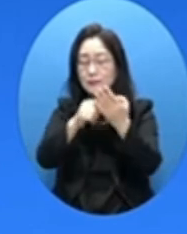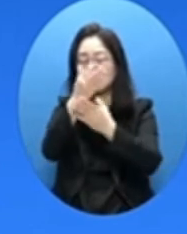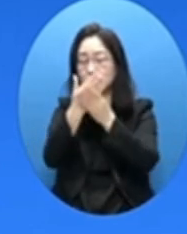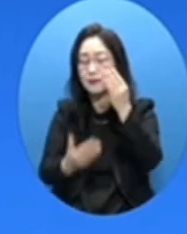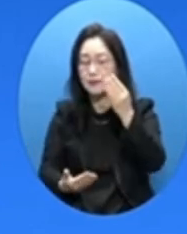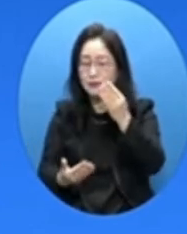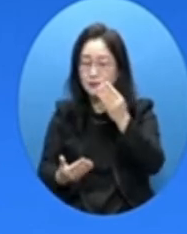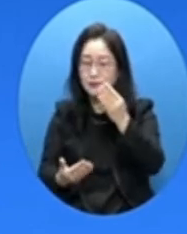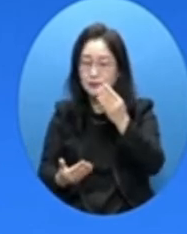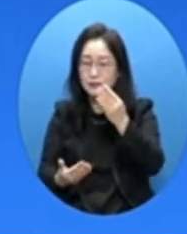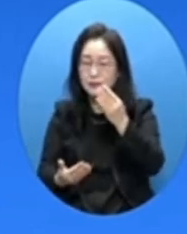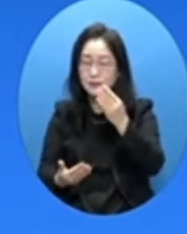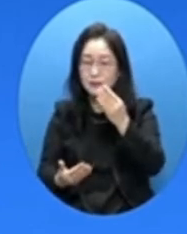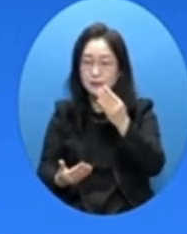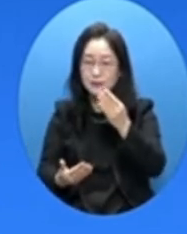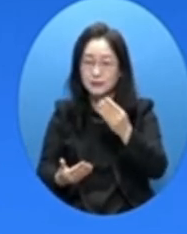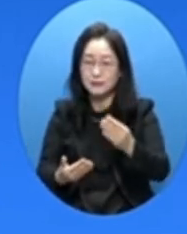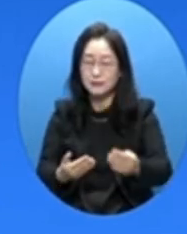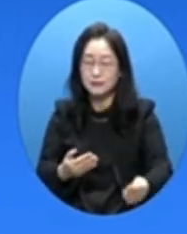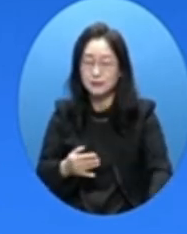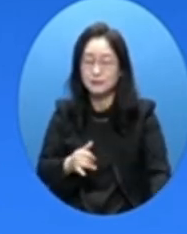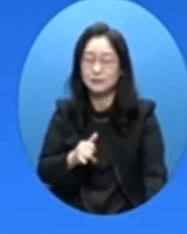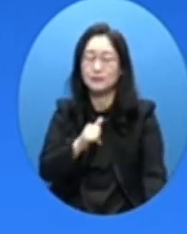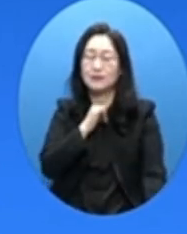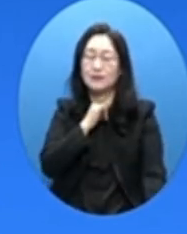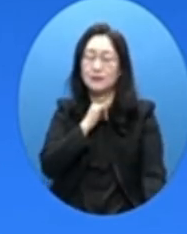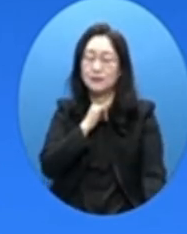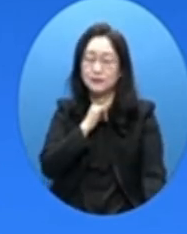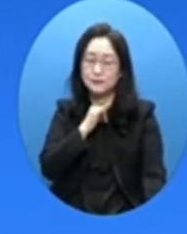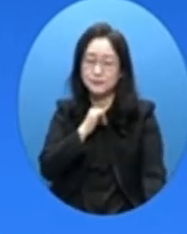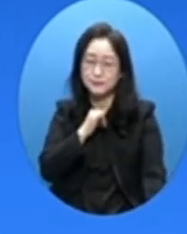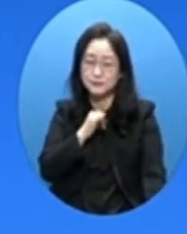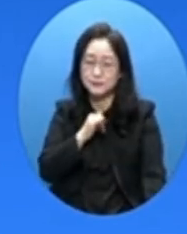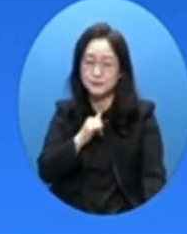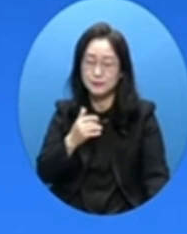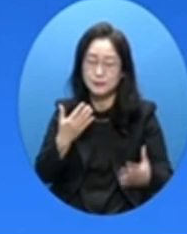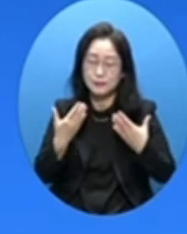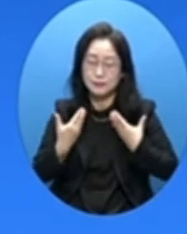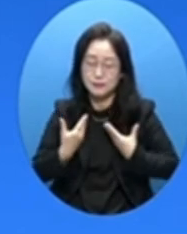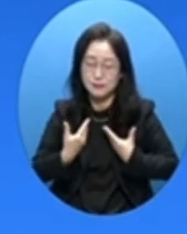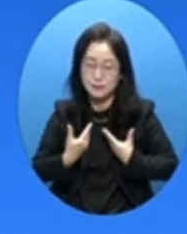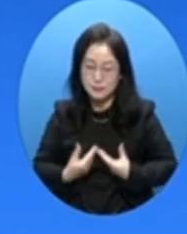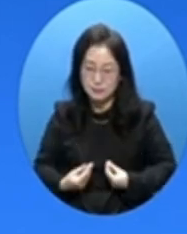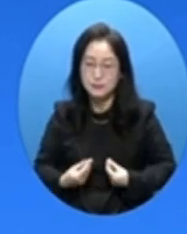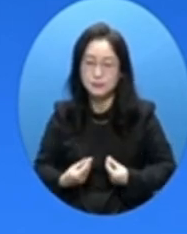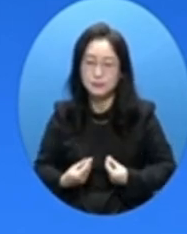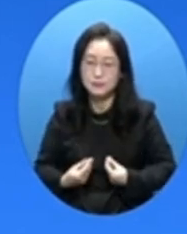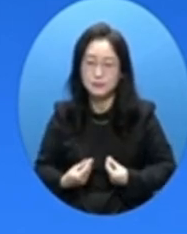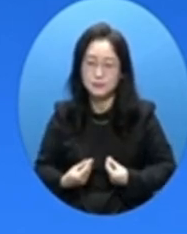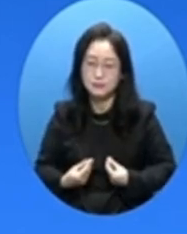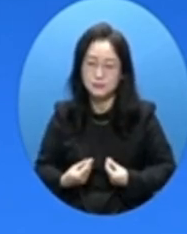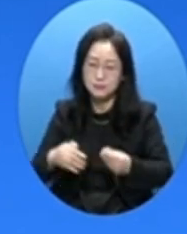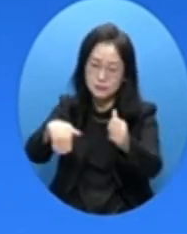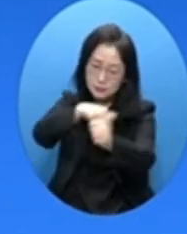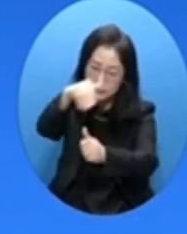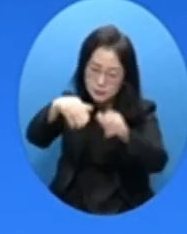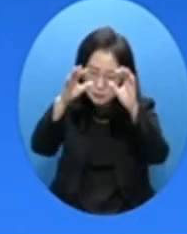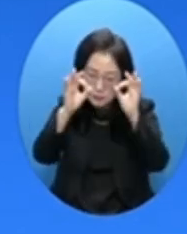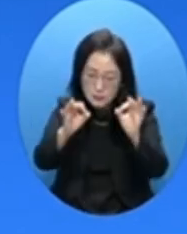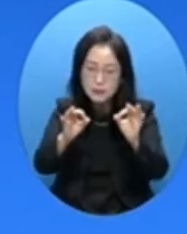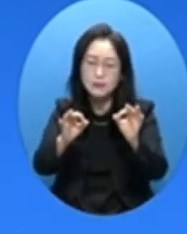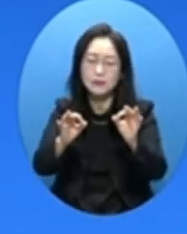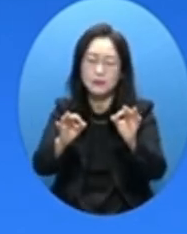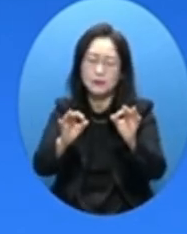빠져 자기의 목숨을 포기하고 절망에 처한 현실을 그렇게 마무리하고